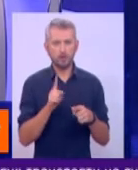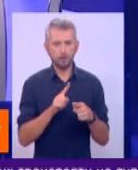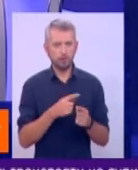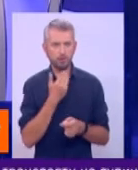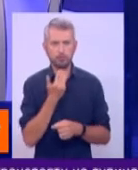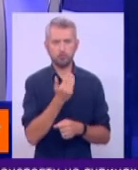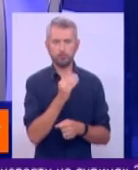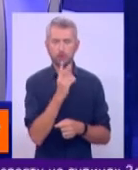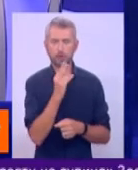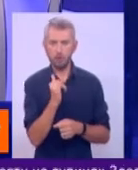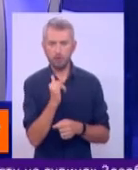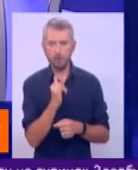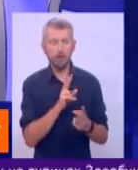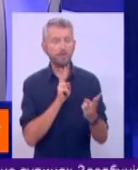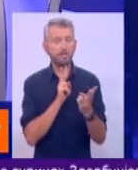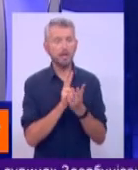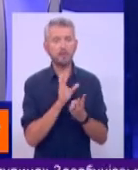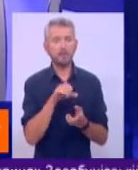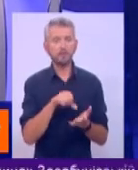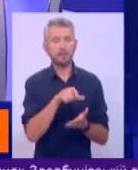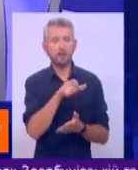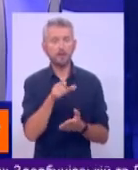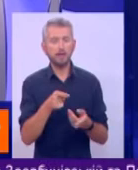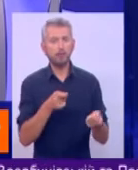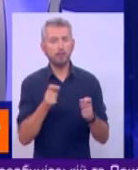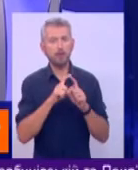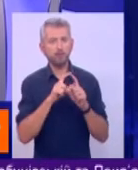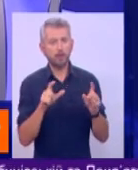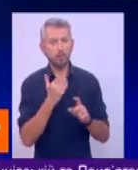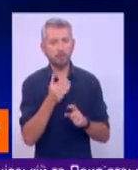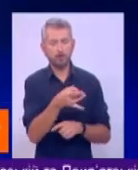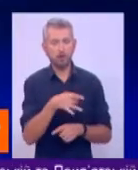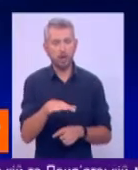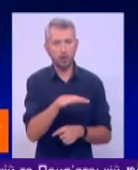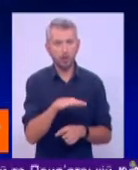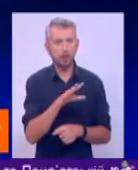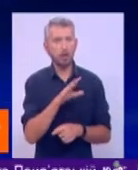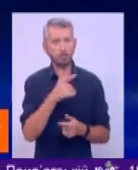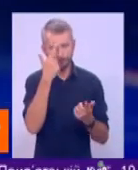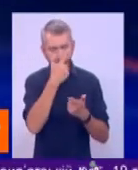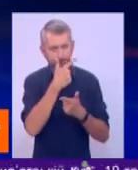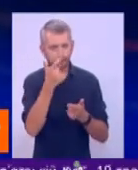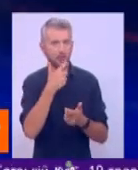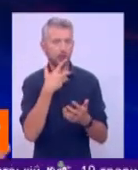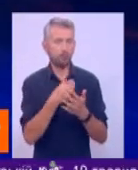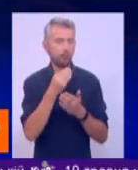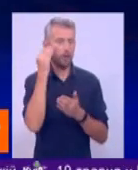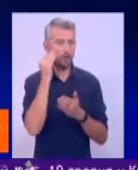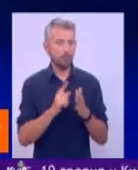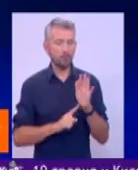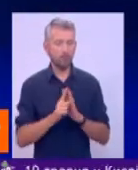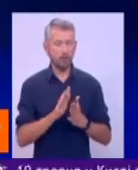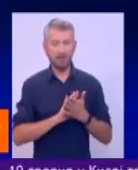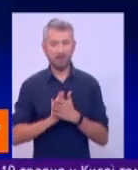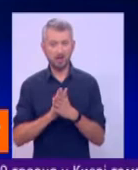ЖЭКу. Встретиться с представителями управляющей компании вашей районной, озвучить позицию вашу в доме. То есть сначала договориться с